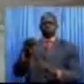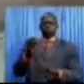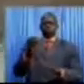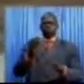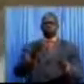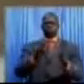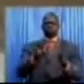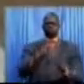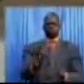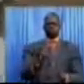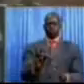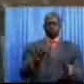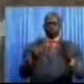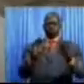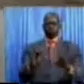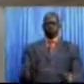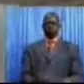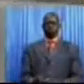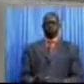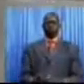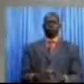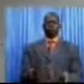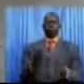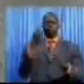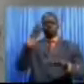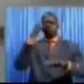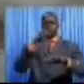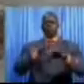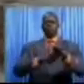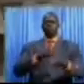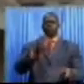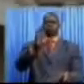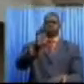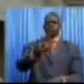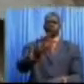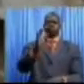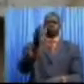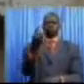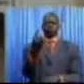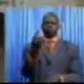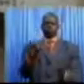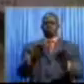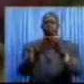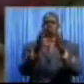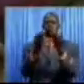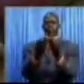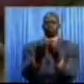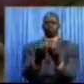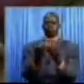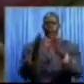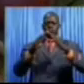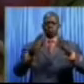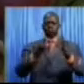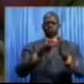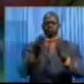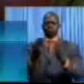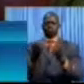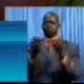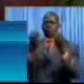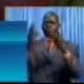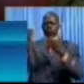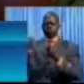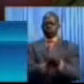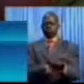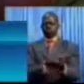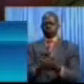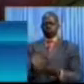nous sommes à 41 ménages que toutes les maisons sont tombées. Et puis, bon, il y a trop de dégâts, il y a les